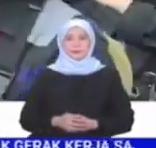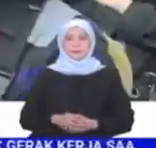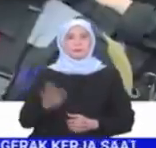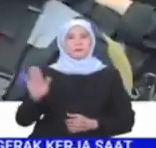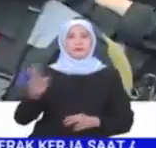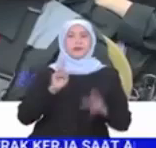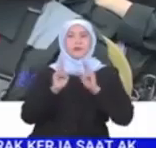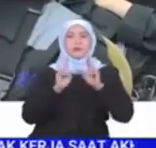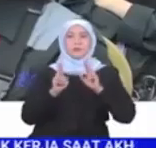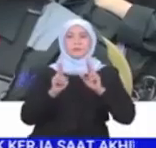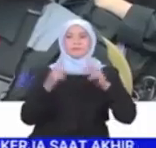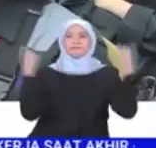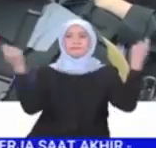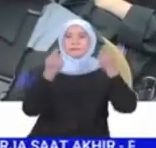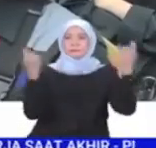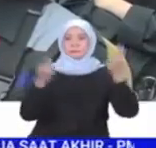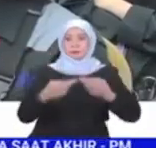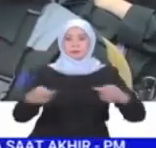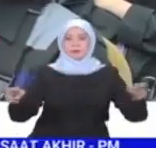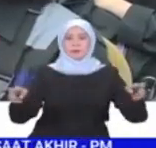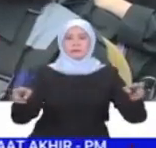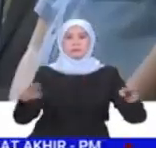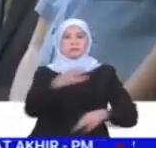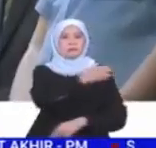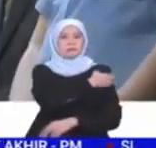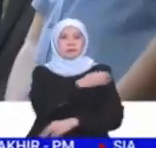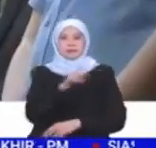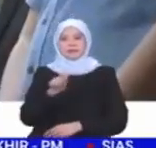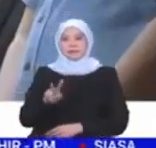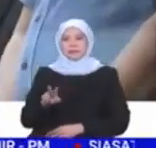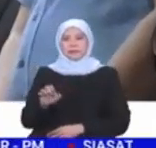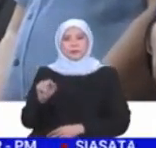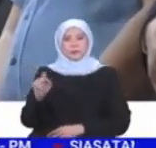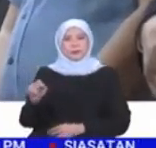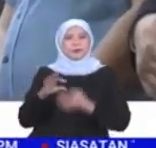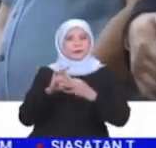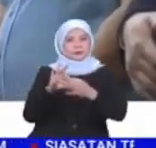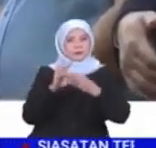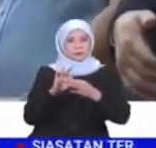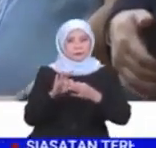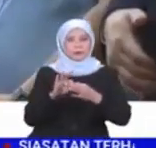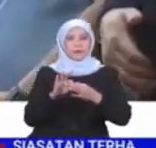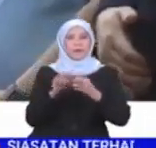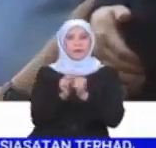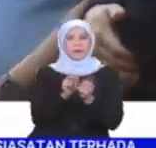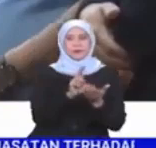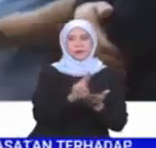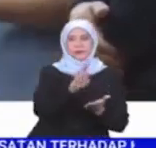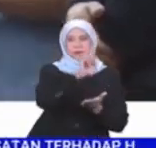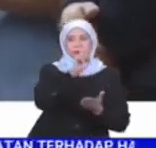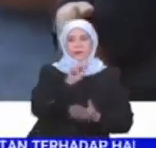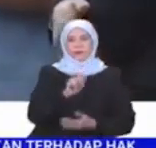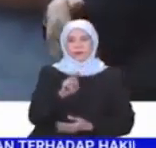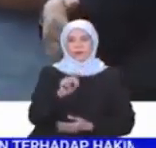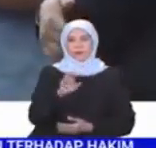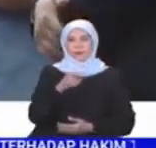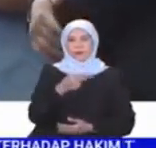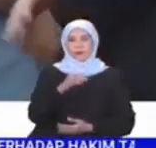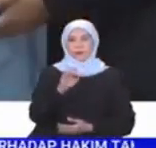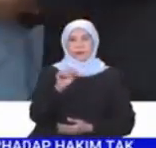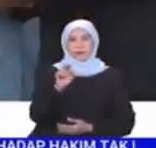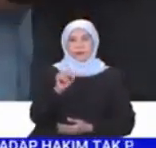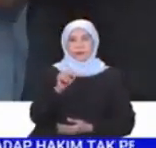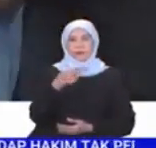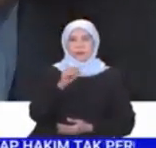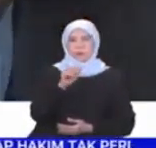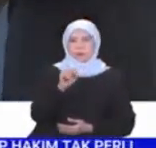Beliau berucap semasa majlis perasmian pemerkasaan TVET dan kerjasama strategik Universiti Tun Hussein On Malaysia